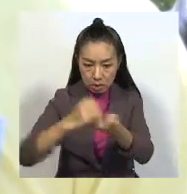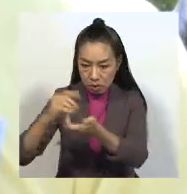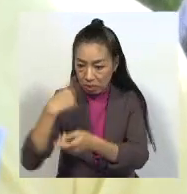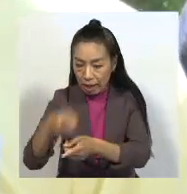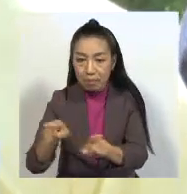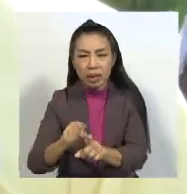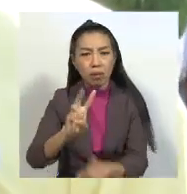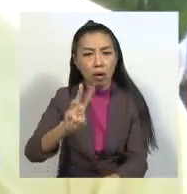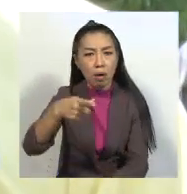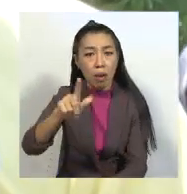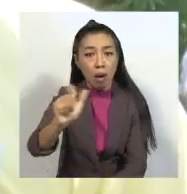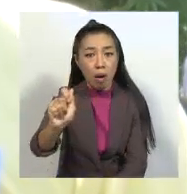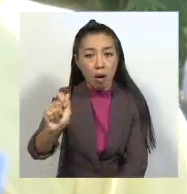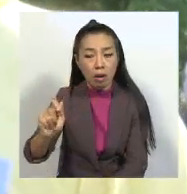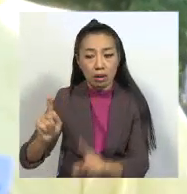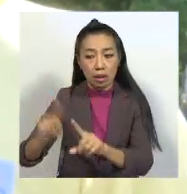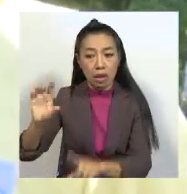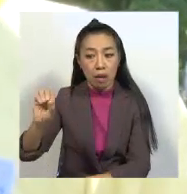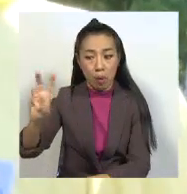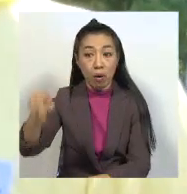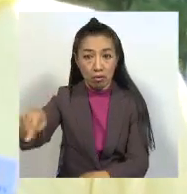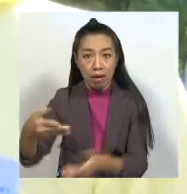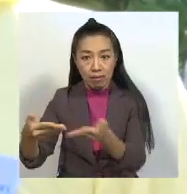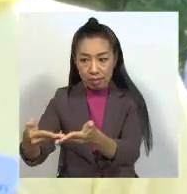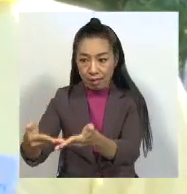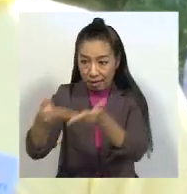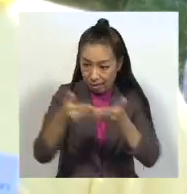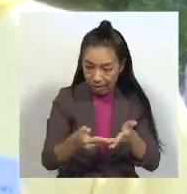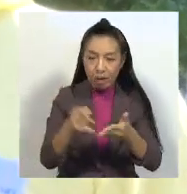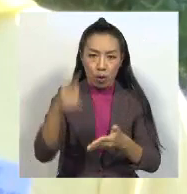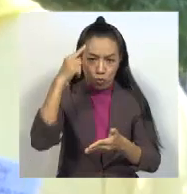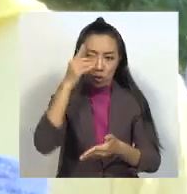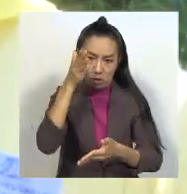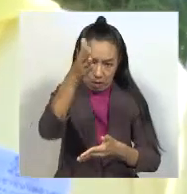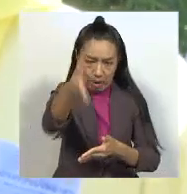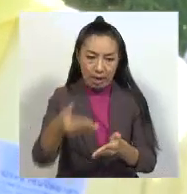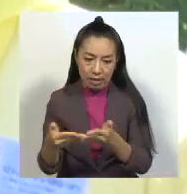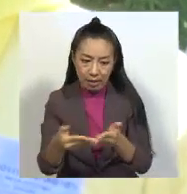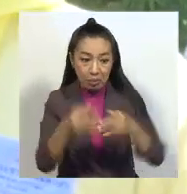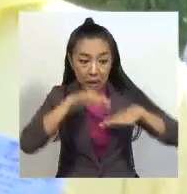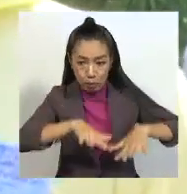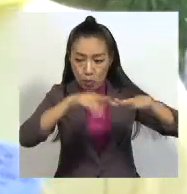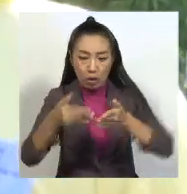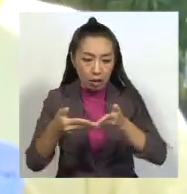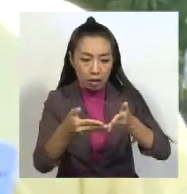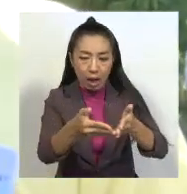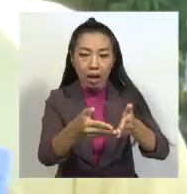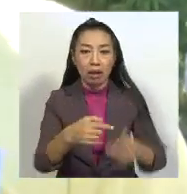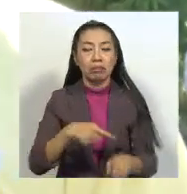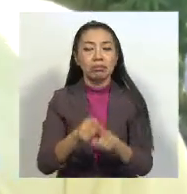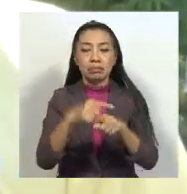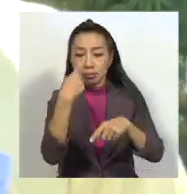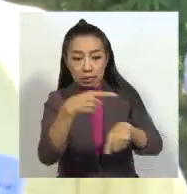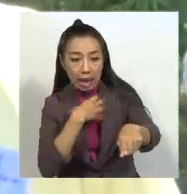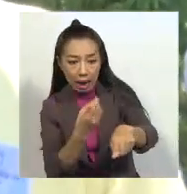ก็ยังเอาเรือมามอบให้รู้ว่าต่อไปต้องใช้อย่างนี้เป็นต้นคือขอให้รู้ว่าเราต้องการอะไรนะครับต้องการทั้งนี้ต้องการอะไรบอกเรานะ